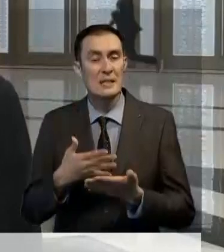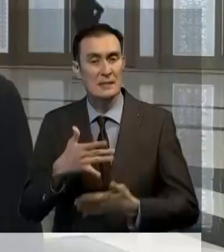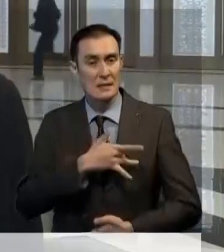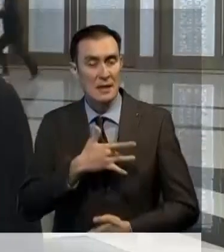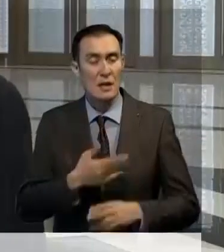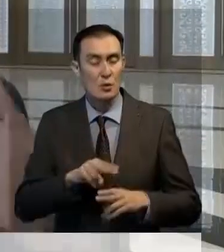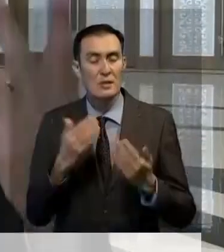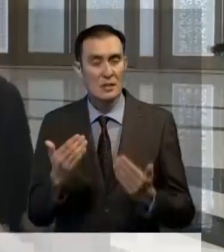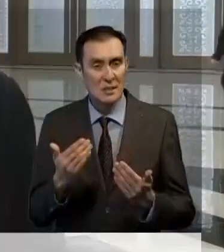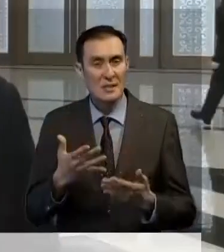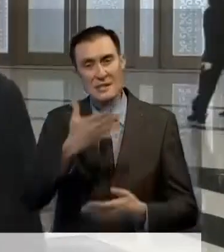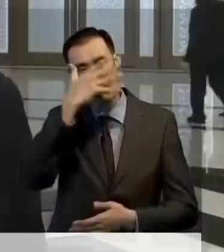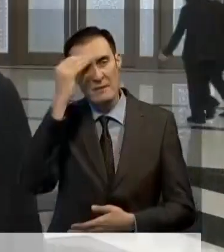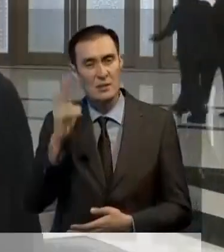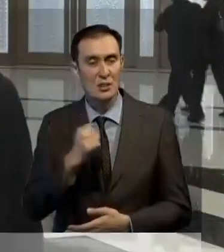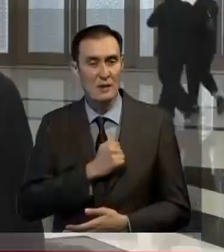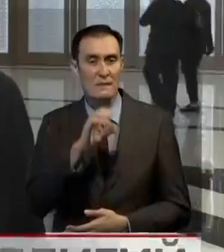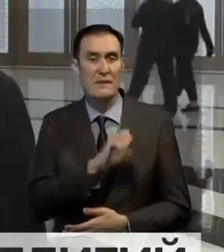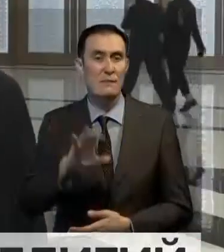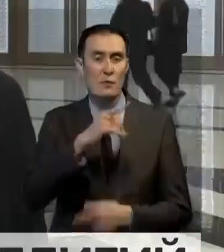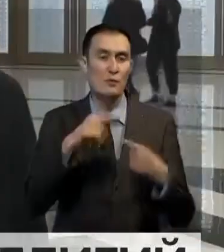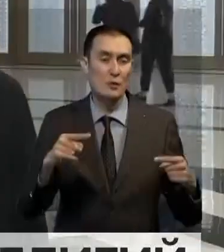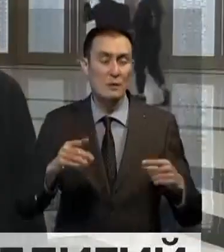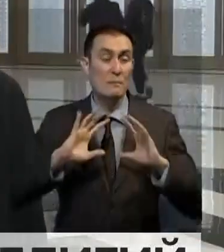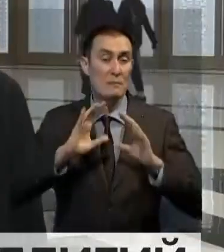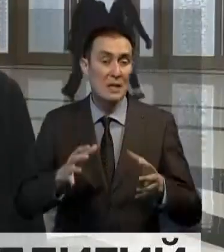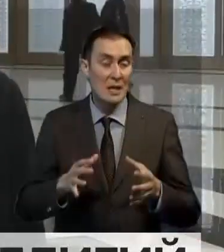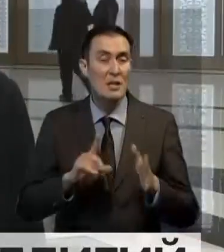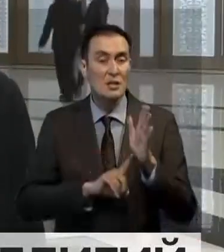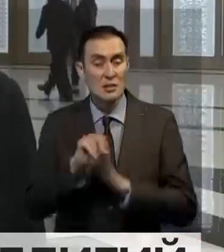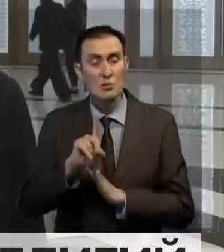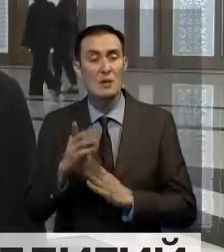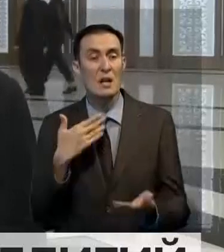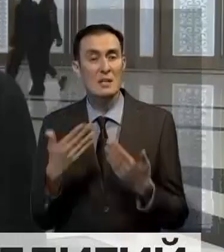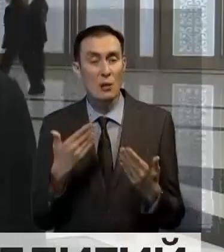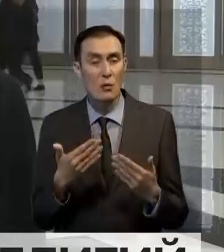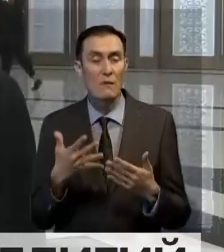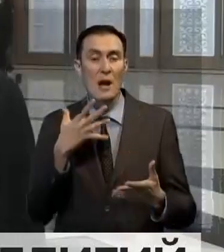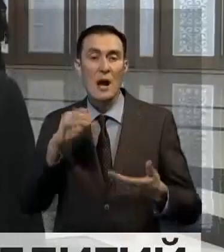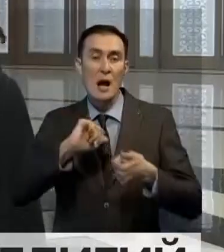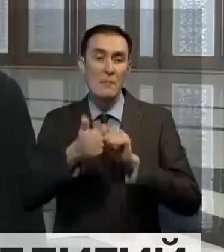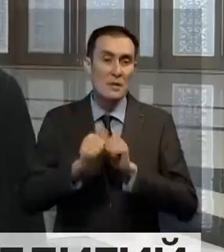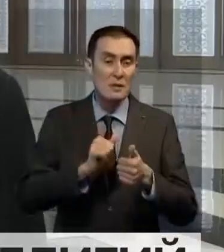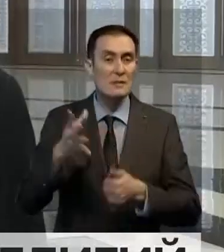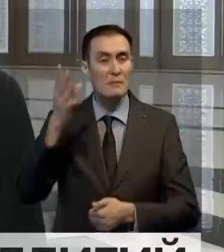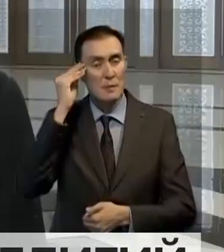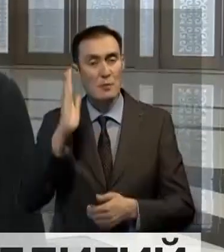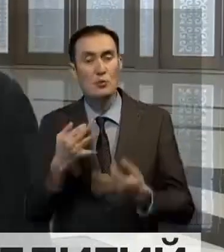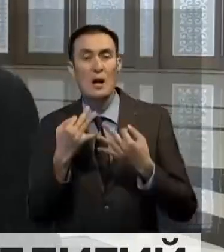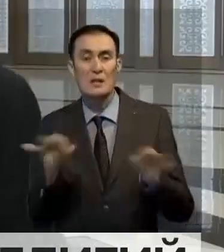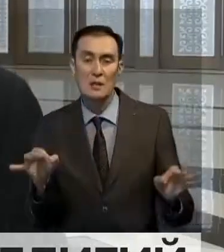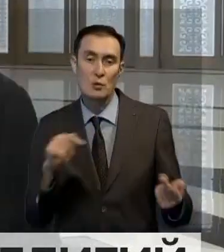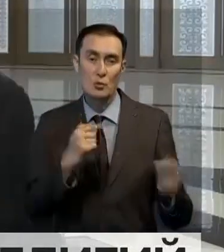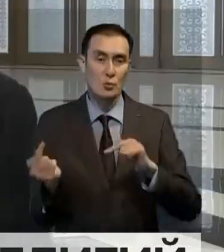о которых сейчас немного забывают и в Европе, и в других частях света, придут к диалогу, обменяются мнениями, будут открытыми друг к